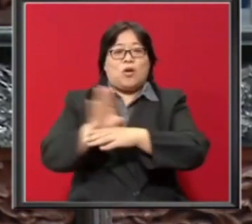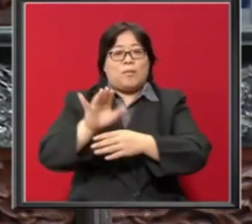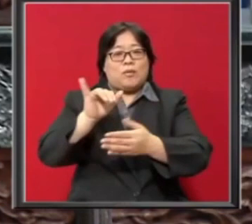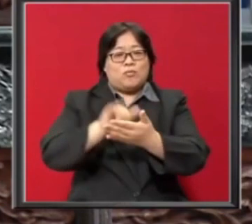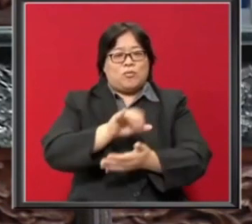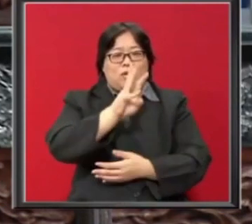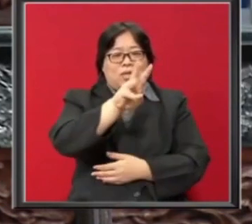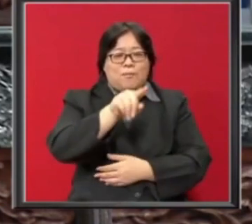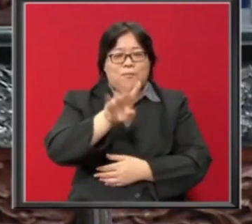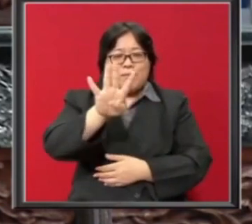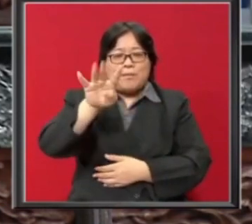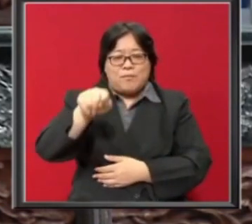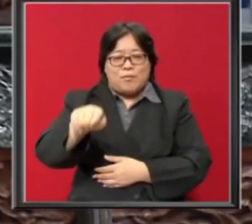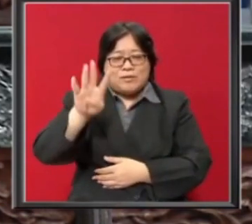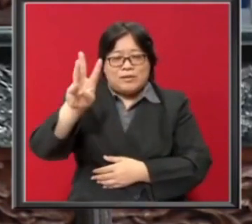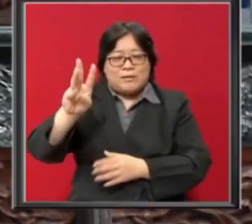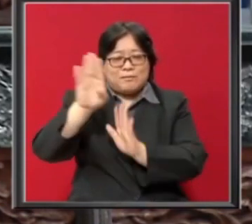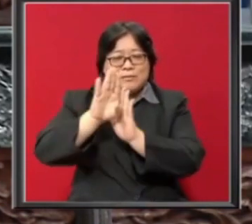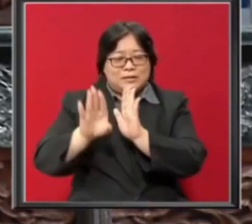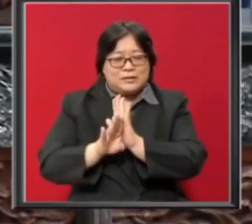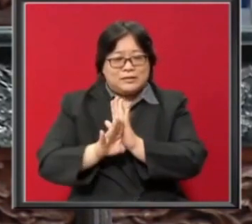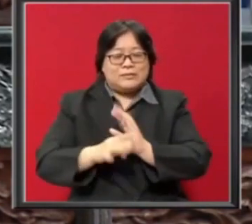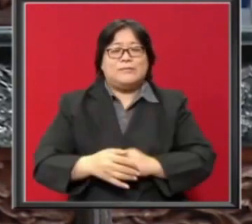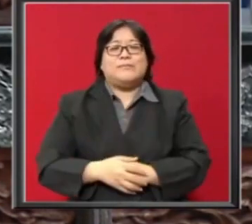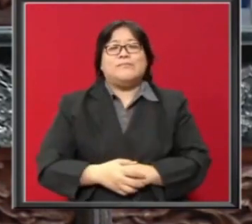itu 64 bulan